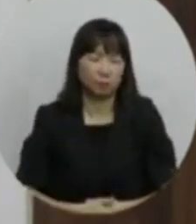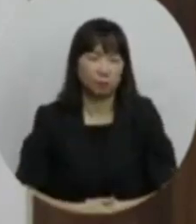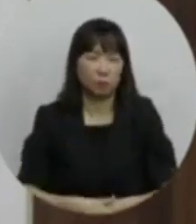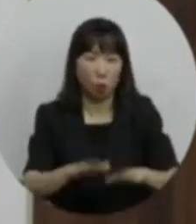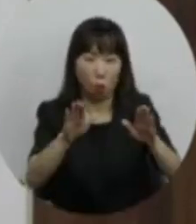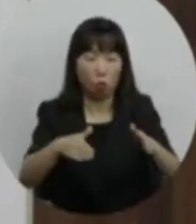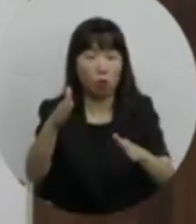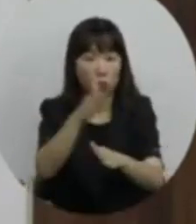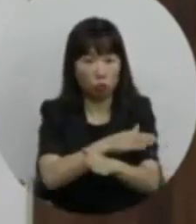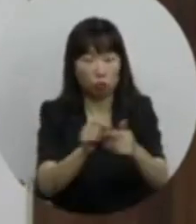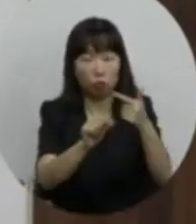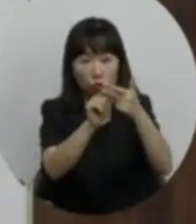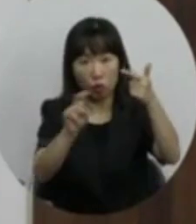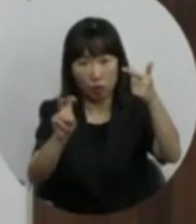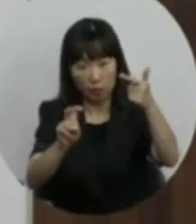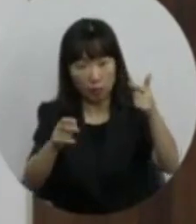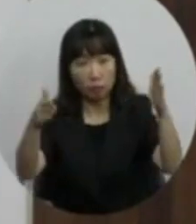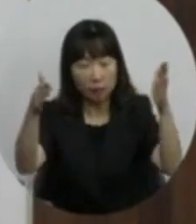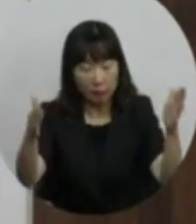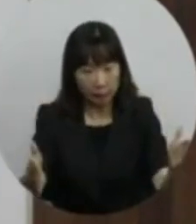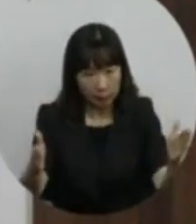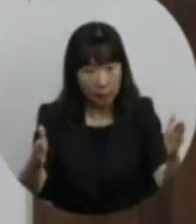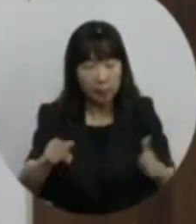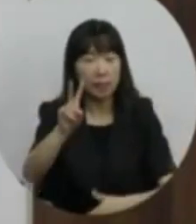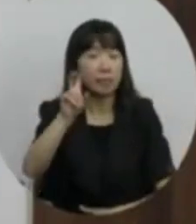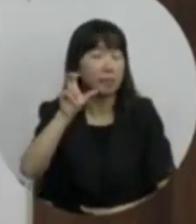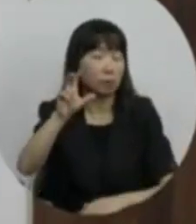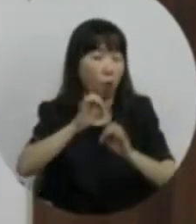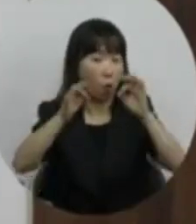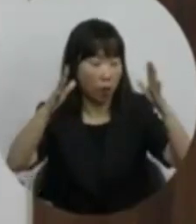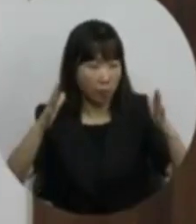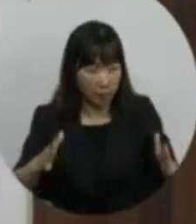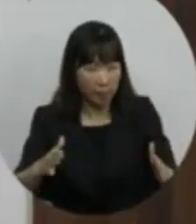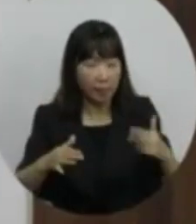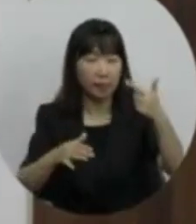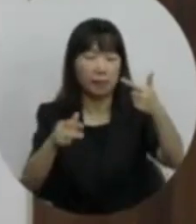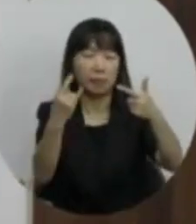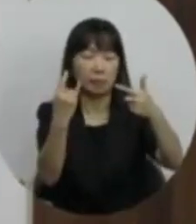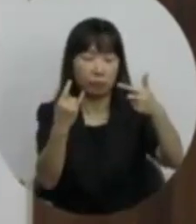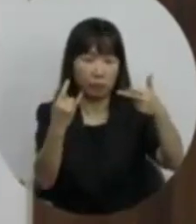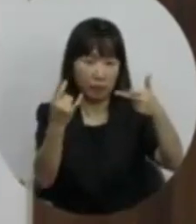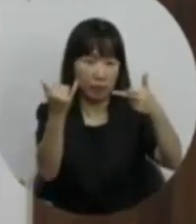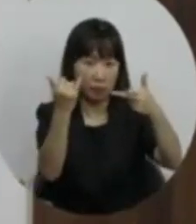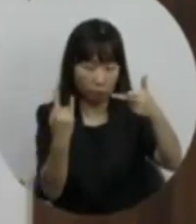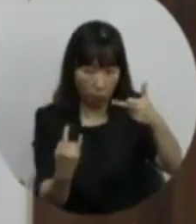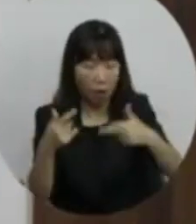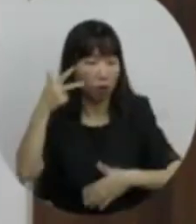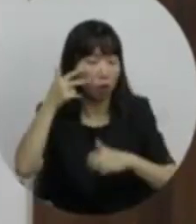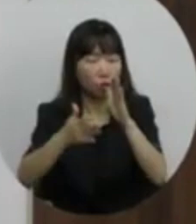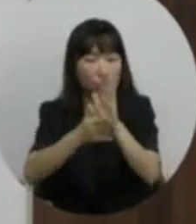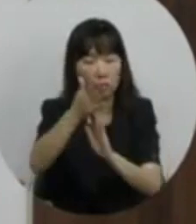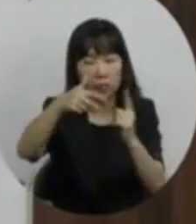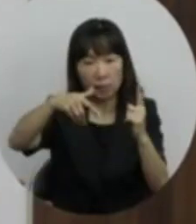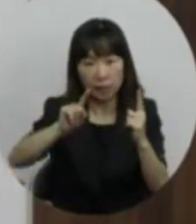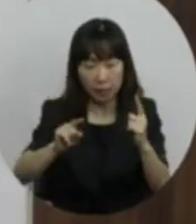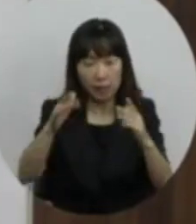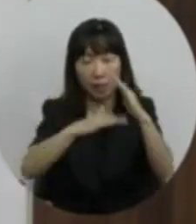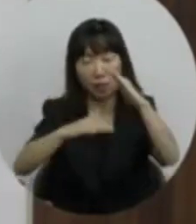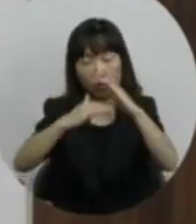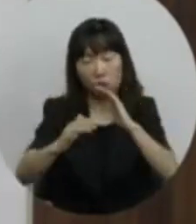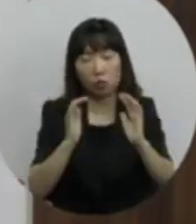20일까지 25일간의 일정으로 진행되는 제70회 여주시의회 제1차